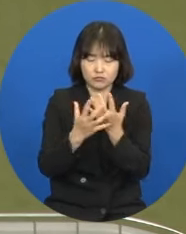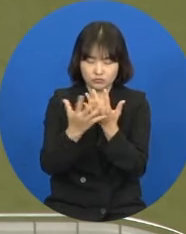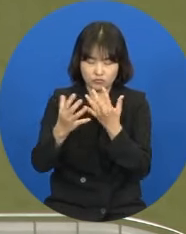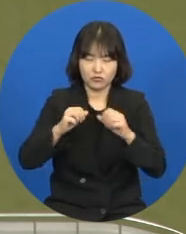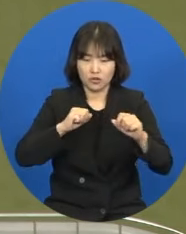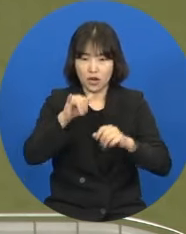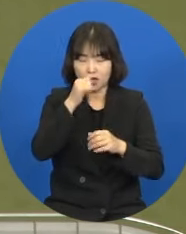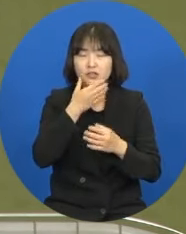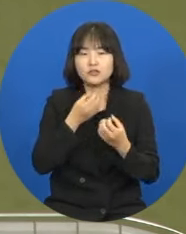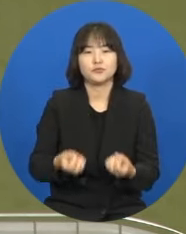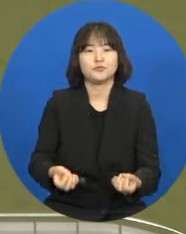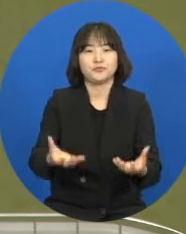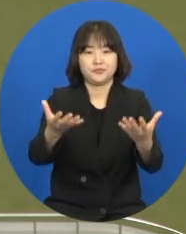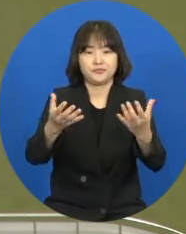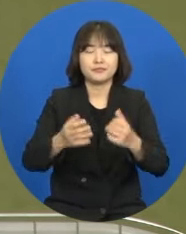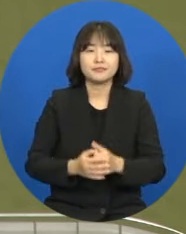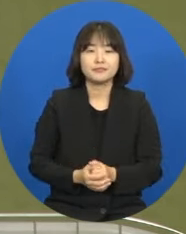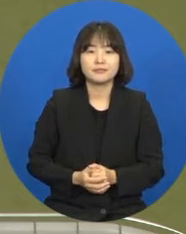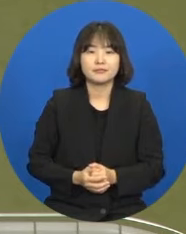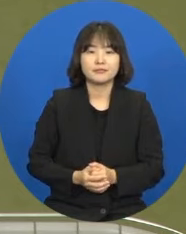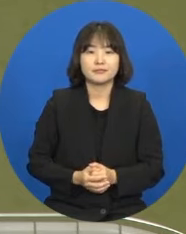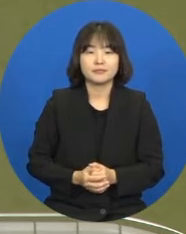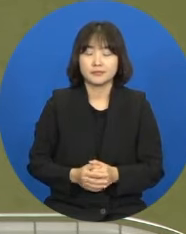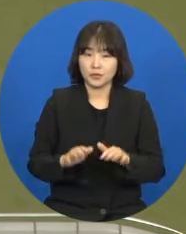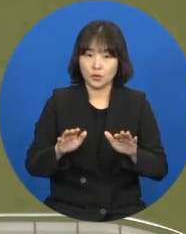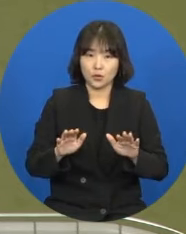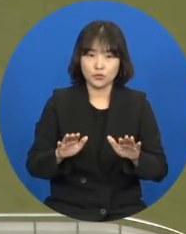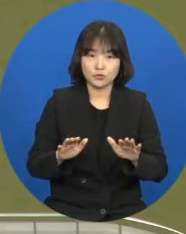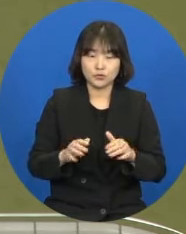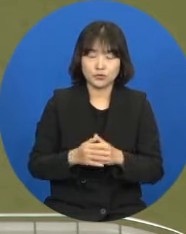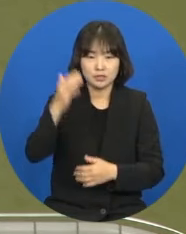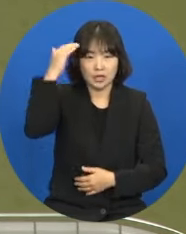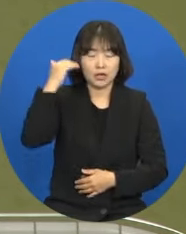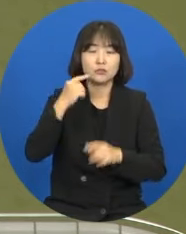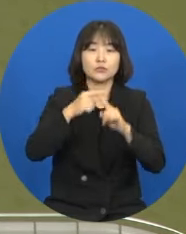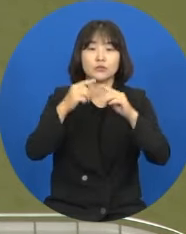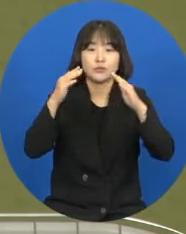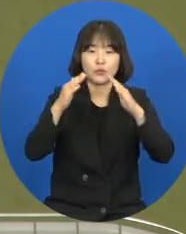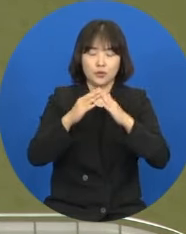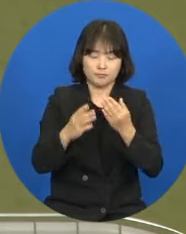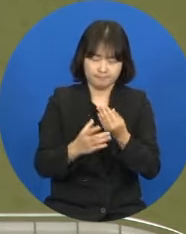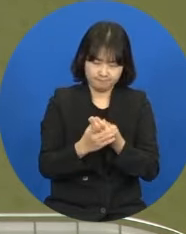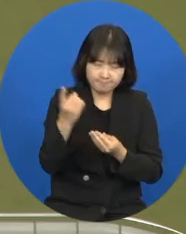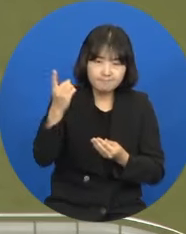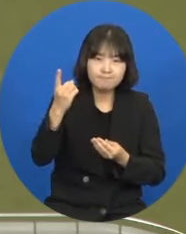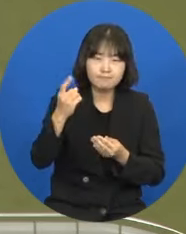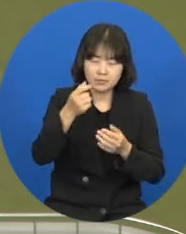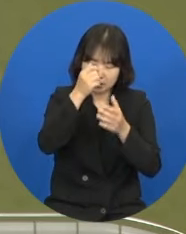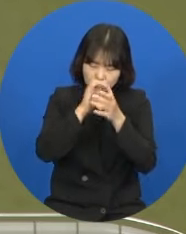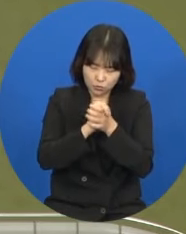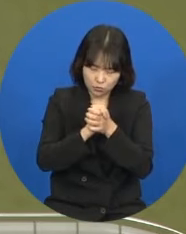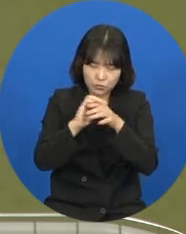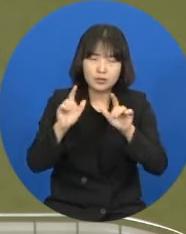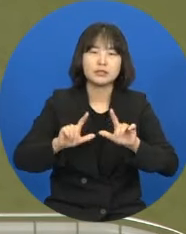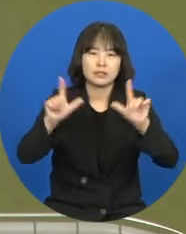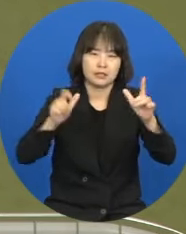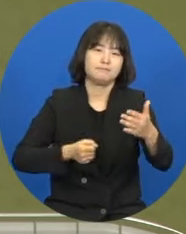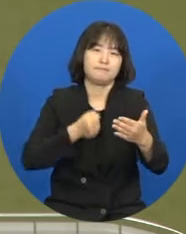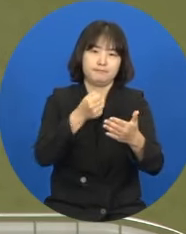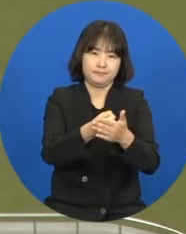축복합니다 아 특별히 오늘은 한국교회가 하나되어서 기도하는 날로